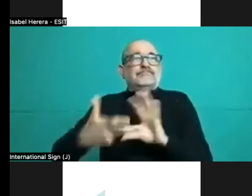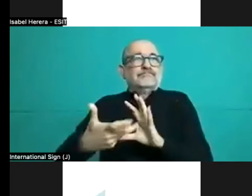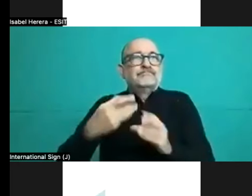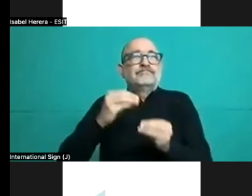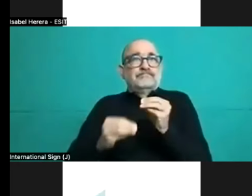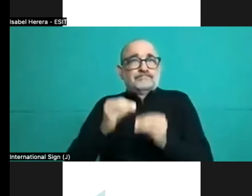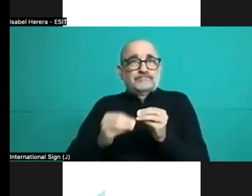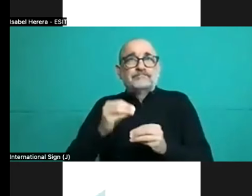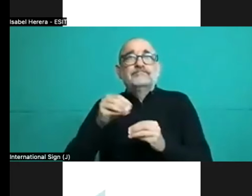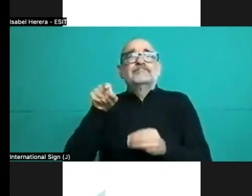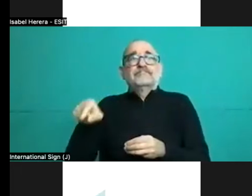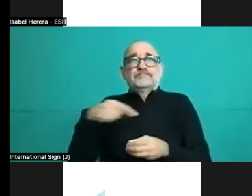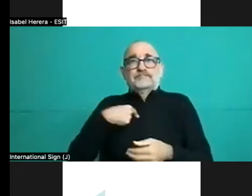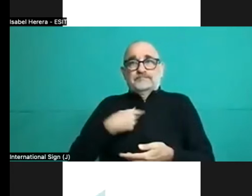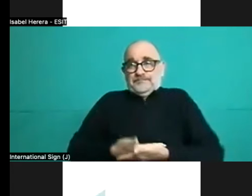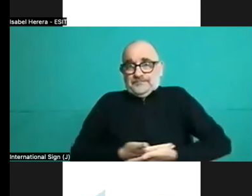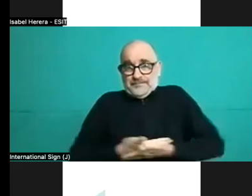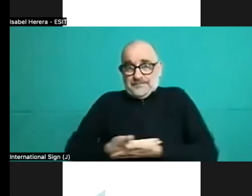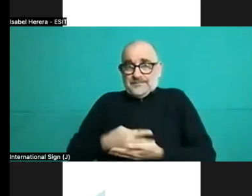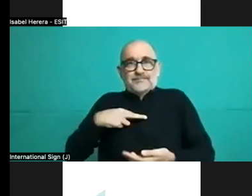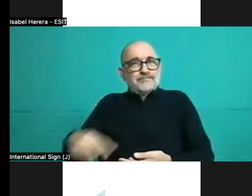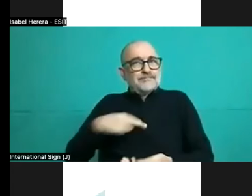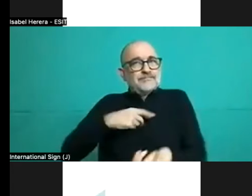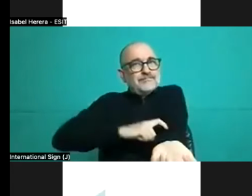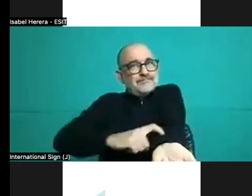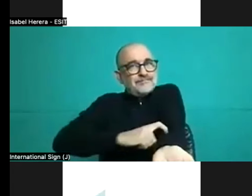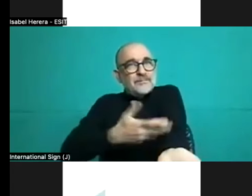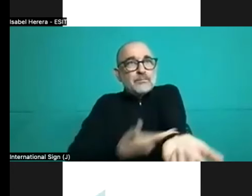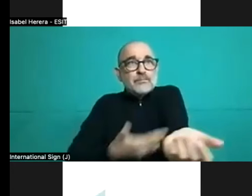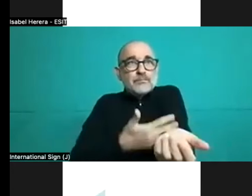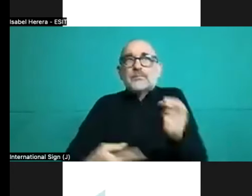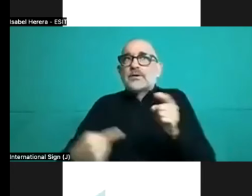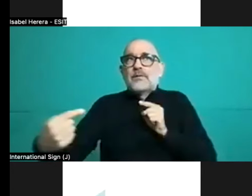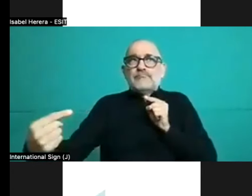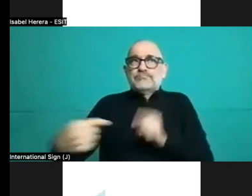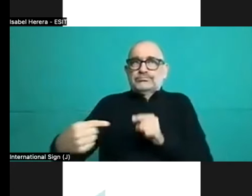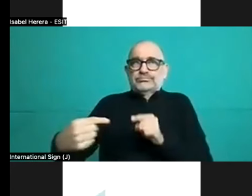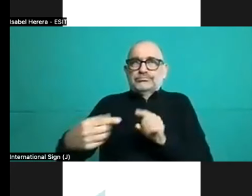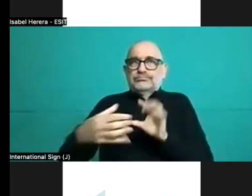il a donc été infecté, mon fils, suite à cette erreur.